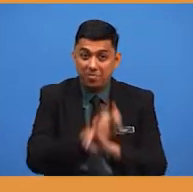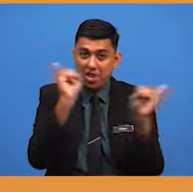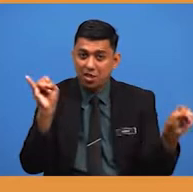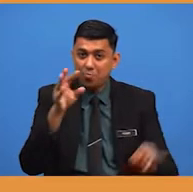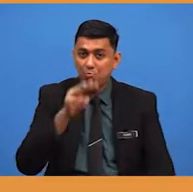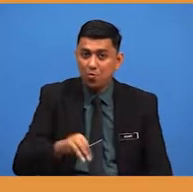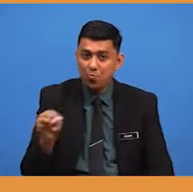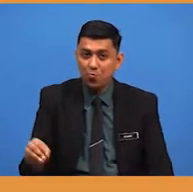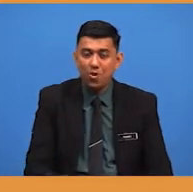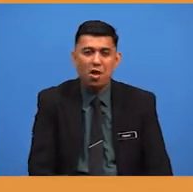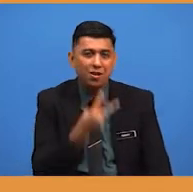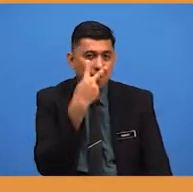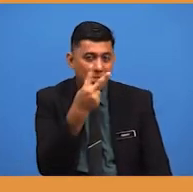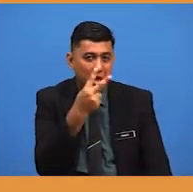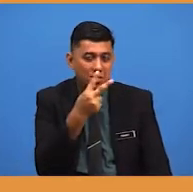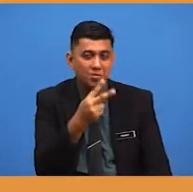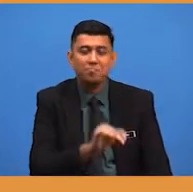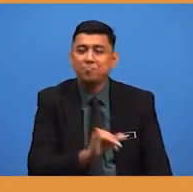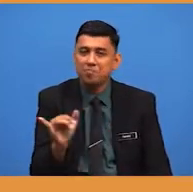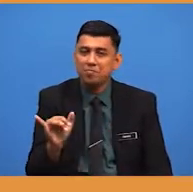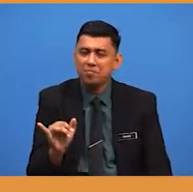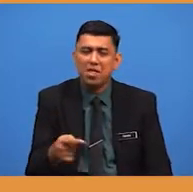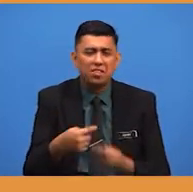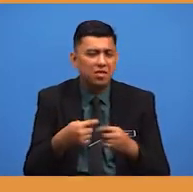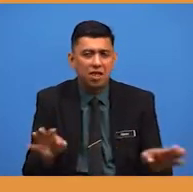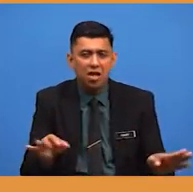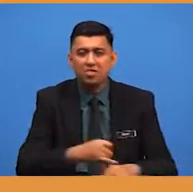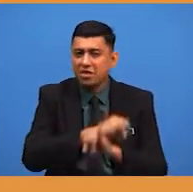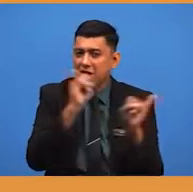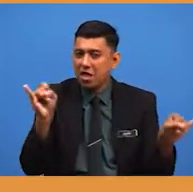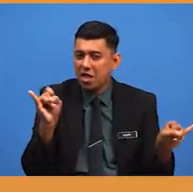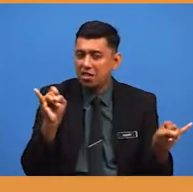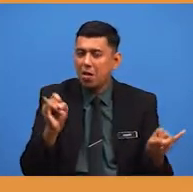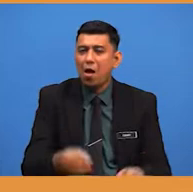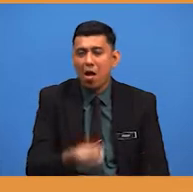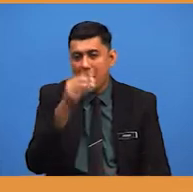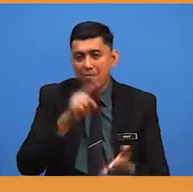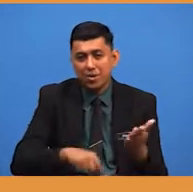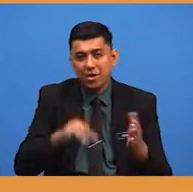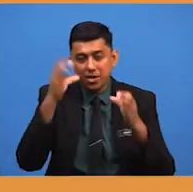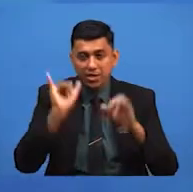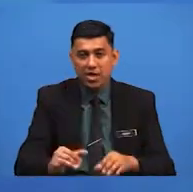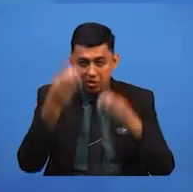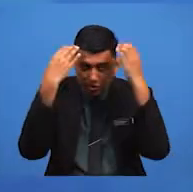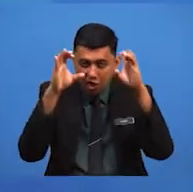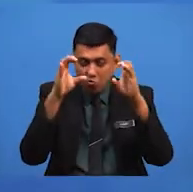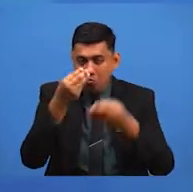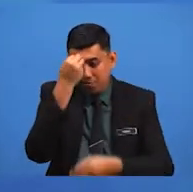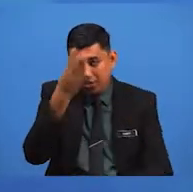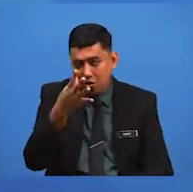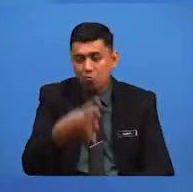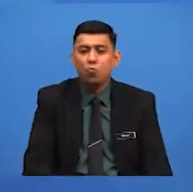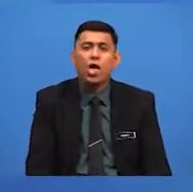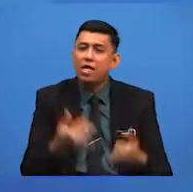Jelas, murid-murid? Nampaknya murid-murid telah jelas dengan penerangan cikgu tadi. Baiklah,